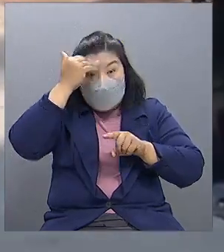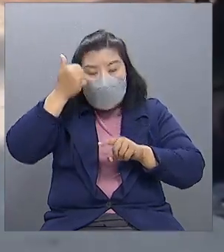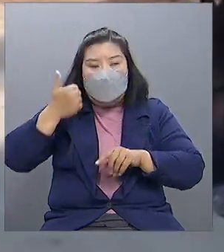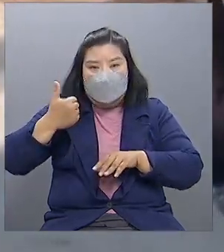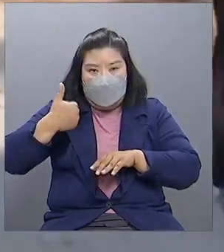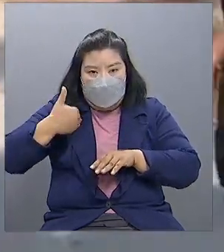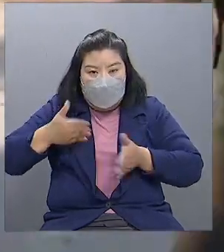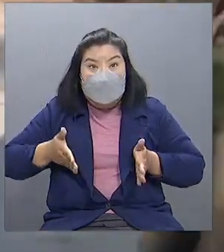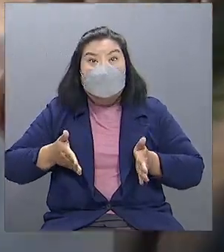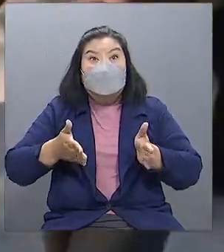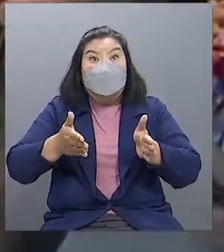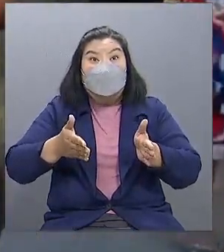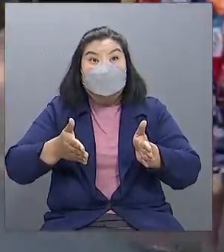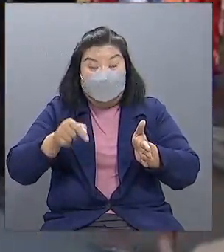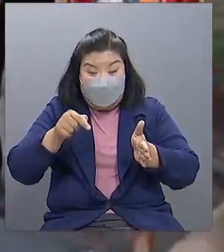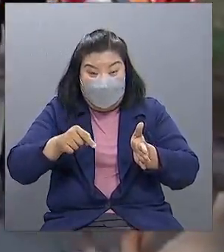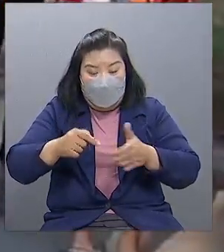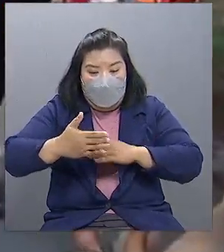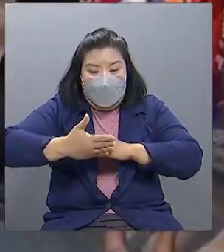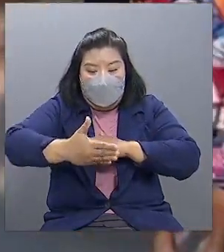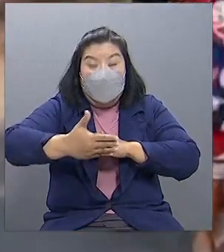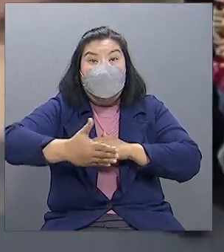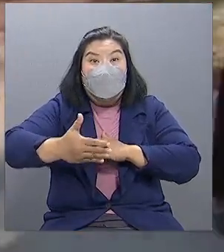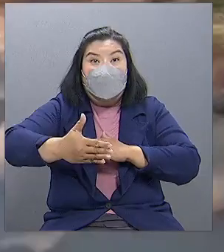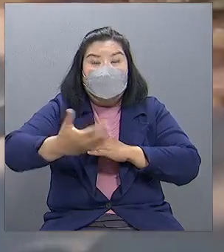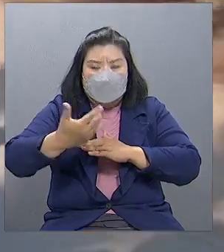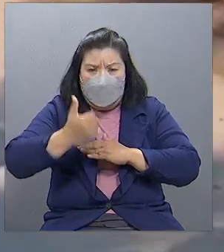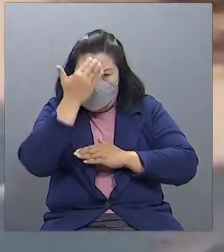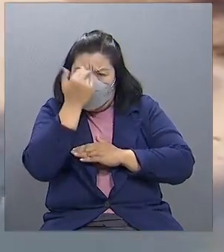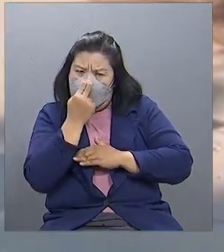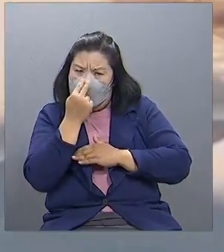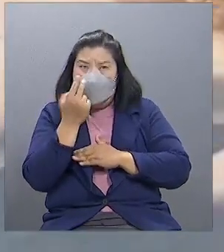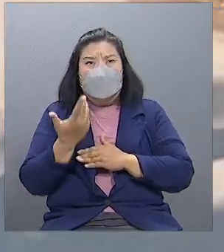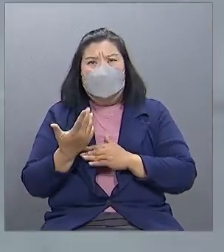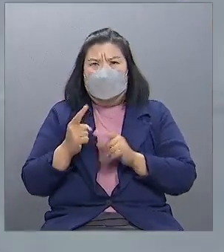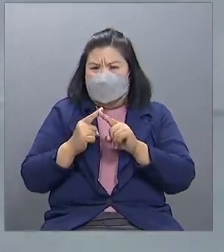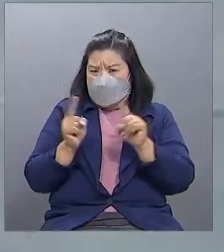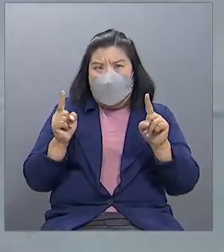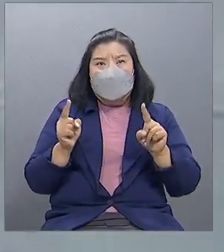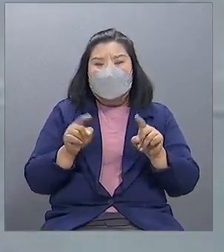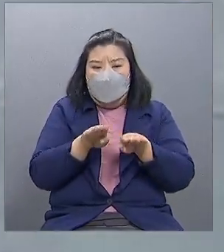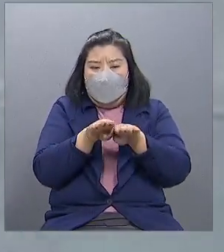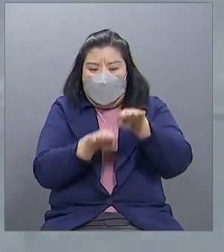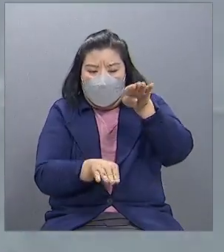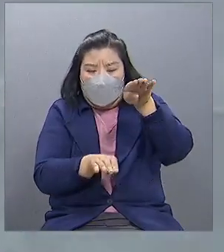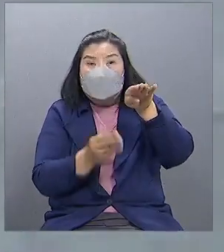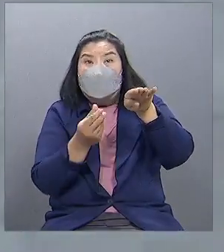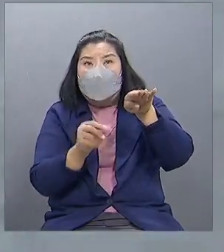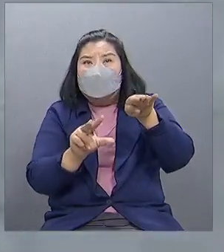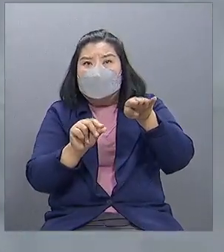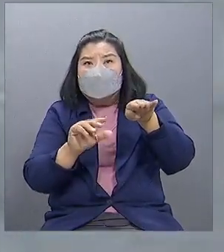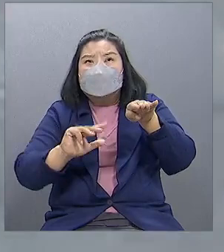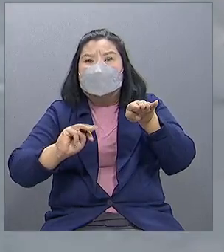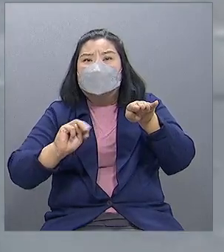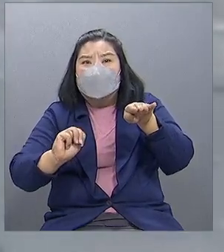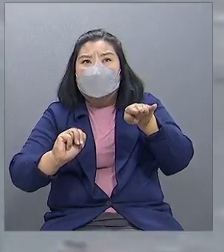600 เมต ที่สรางให่ค่ะคืพื้นผิวถนนเนี่ย มันต่างระดับ กักาน 30 เซนติเมตร nevertheless ทำให้